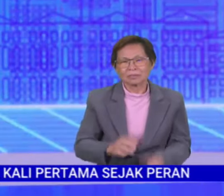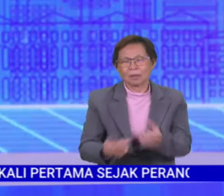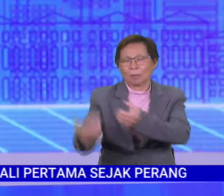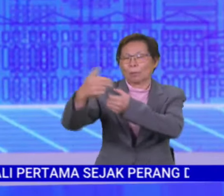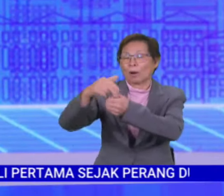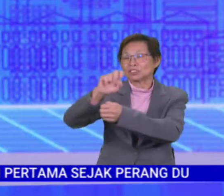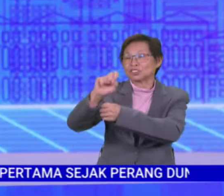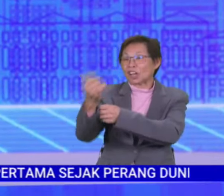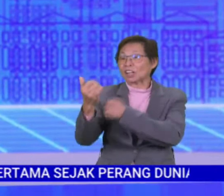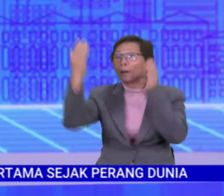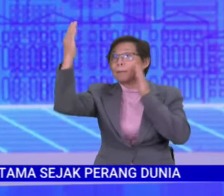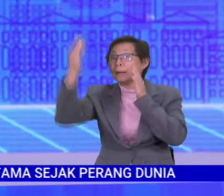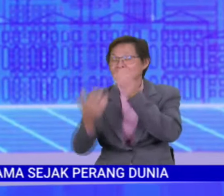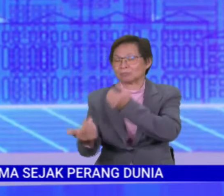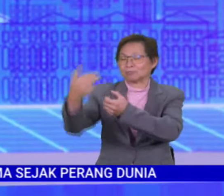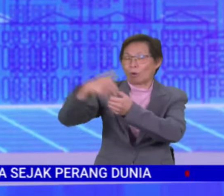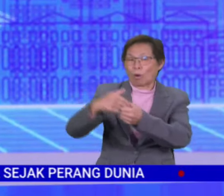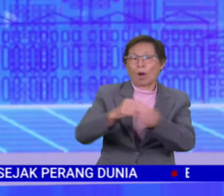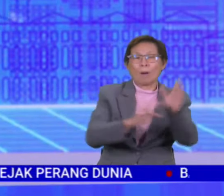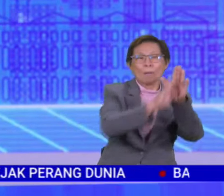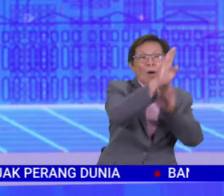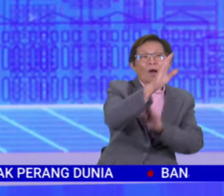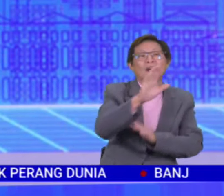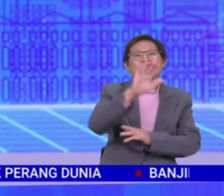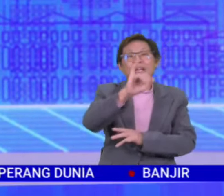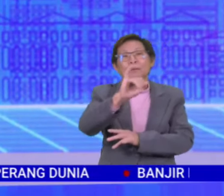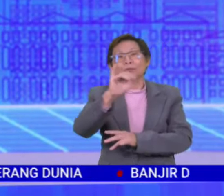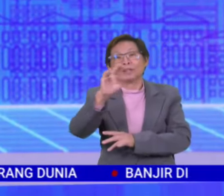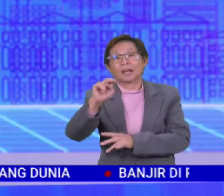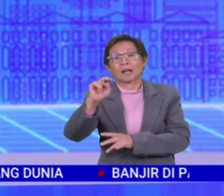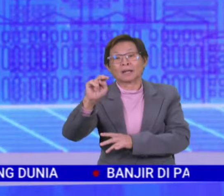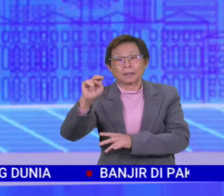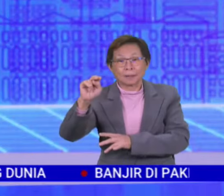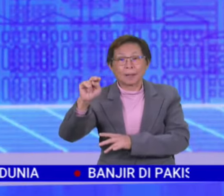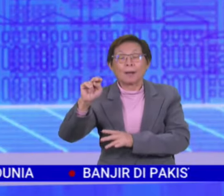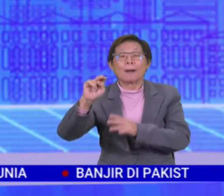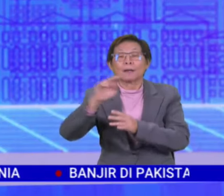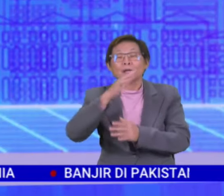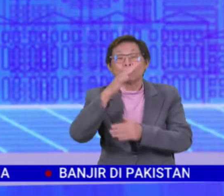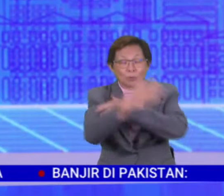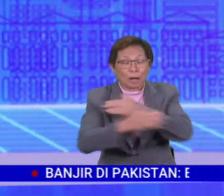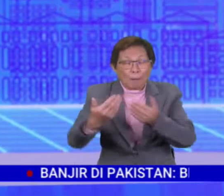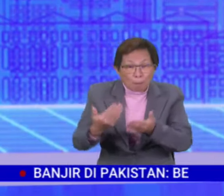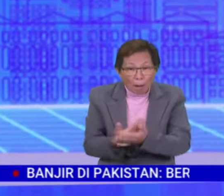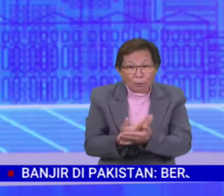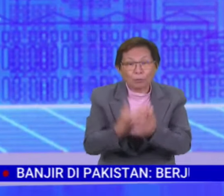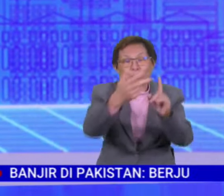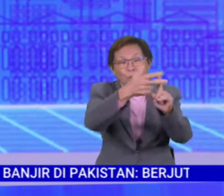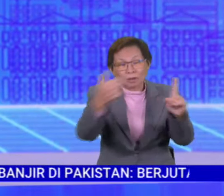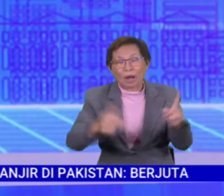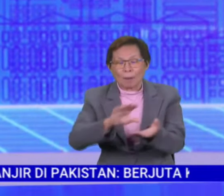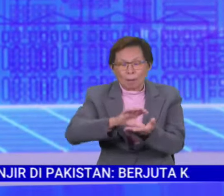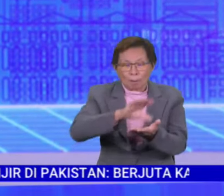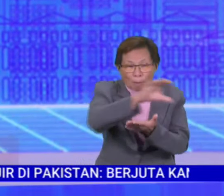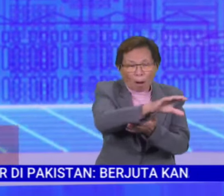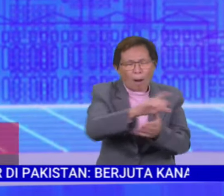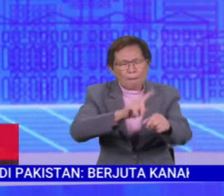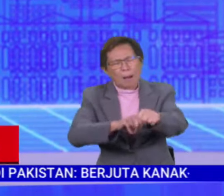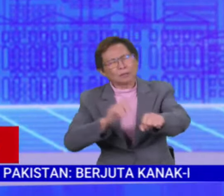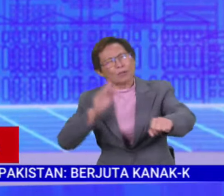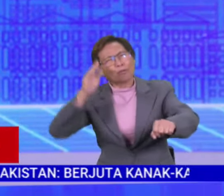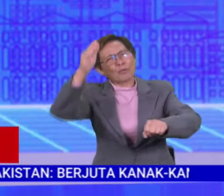Penglibatan syarikat Malaysia dalam pembangunan ibu negara baharu Indonesia Nusantara akan memberi manfaat perdagangan dan pelaburan jangka